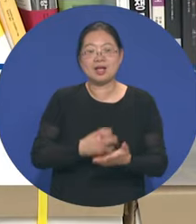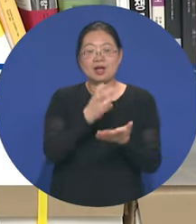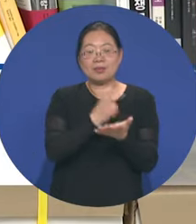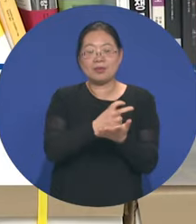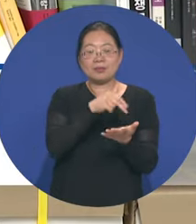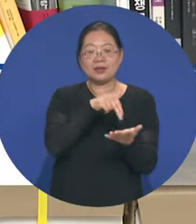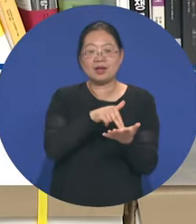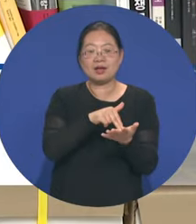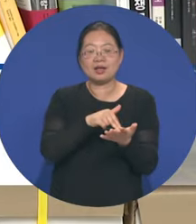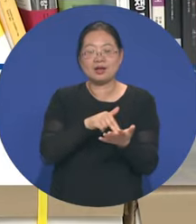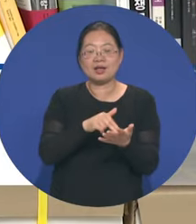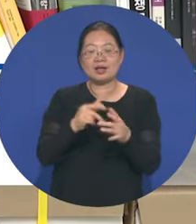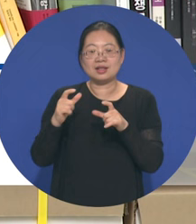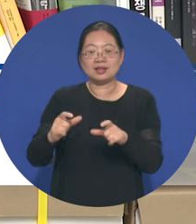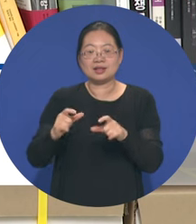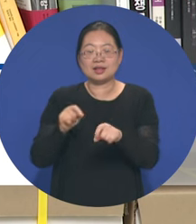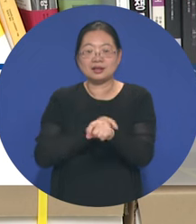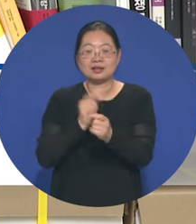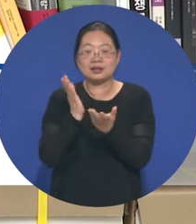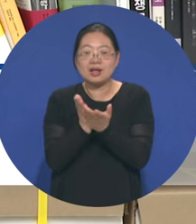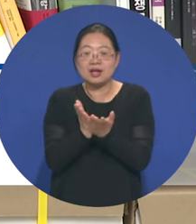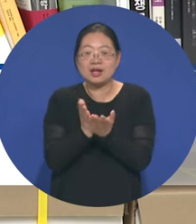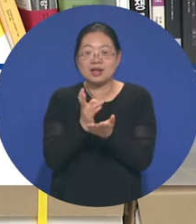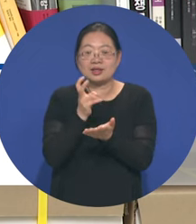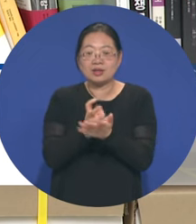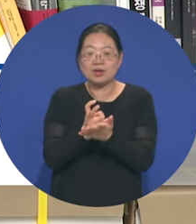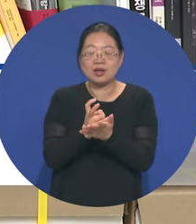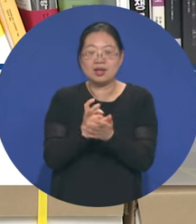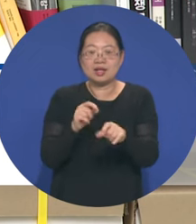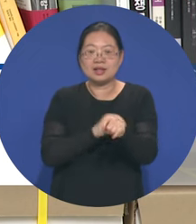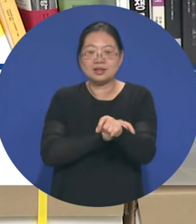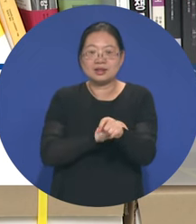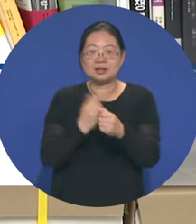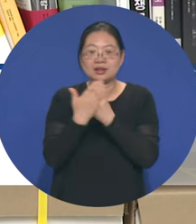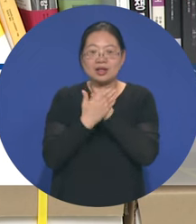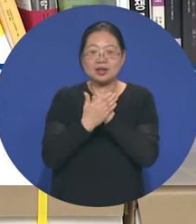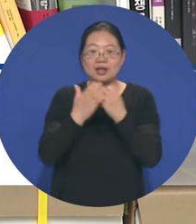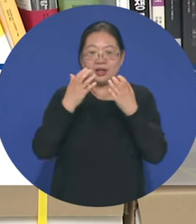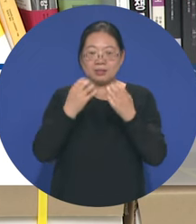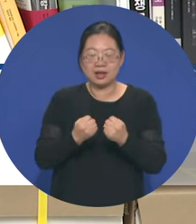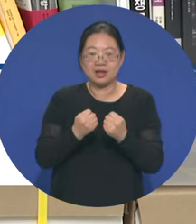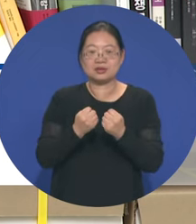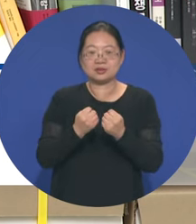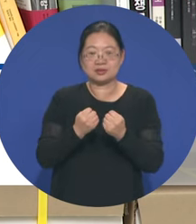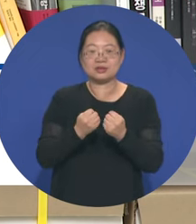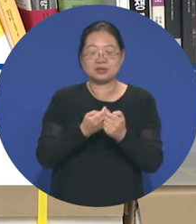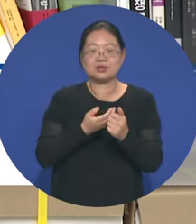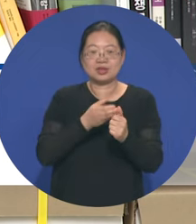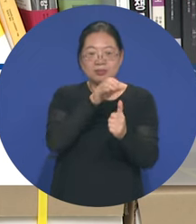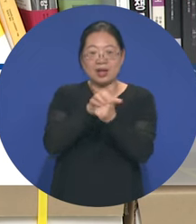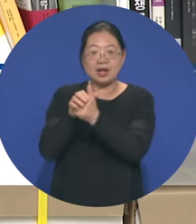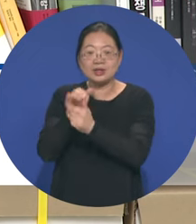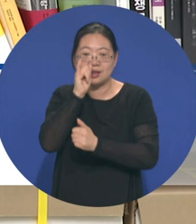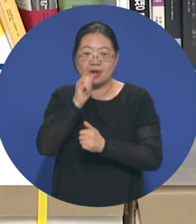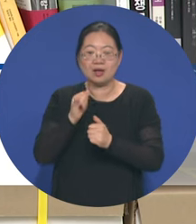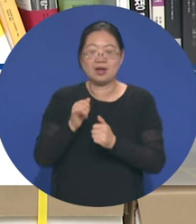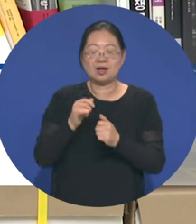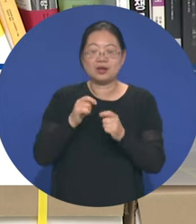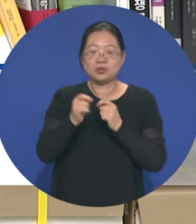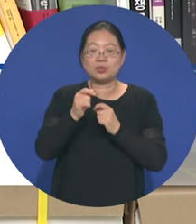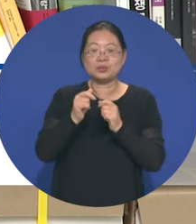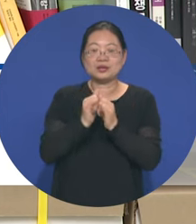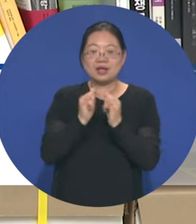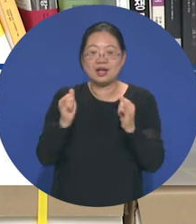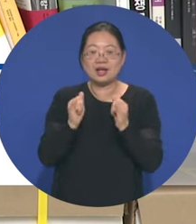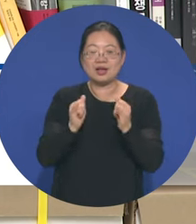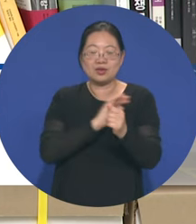법적으로 지역의 특성에 맞는 제도적인 특례를 상당히 많이 부여를 하고 있어요. 도지사가 권한을 가지고